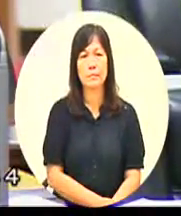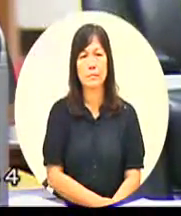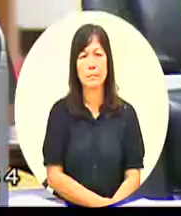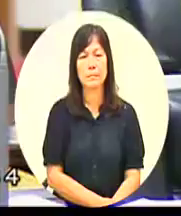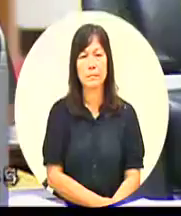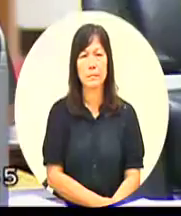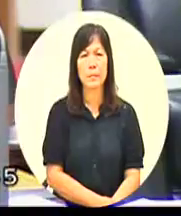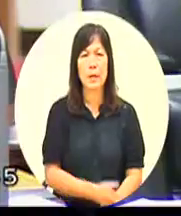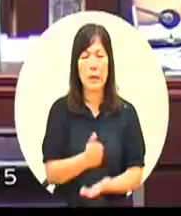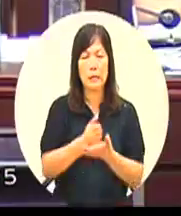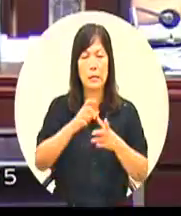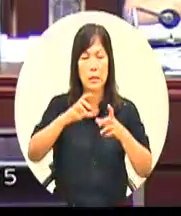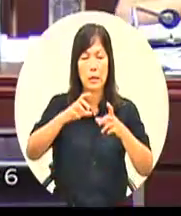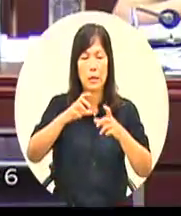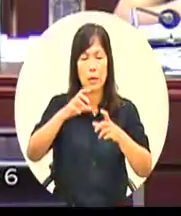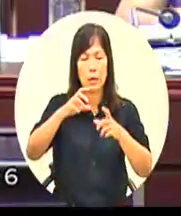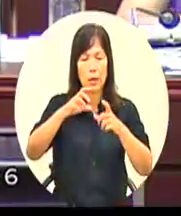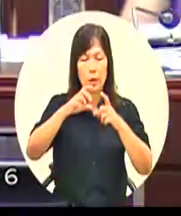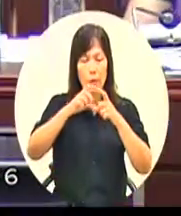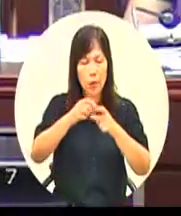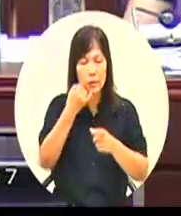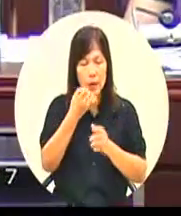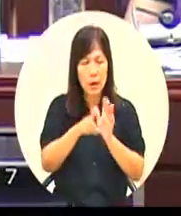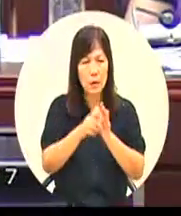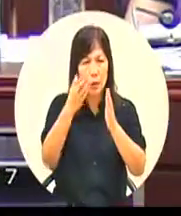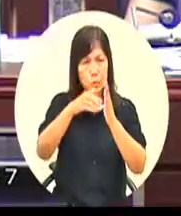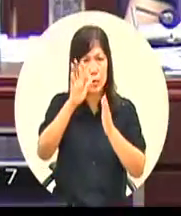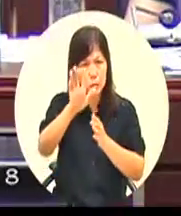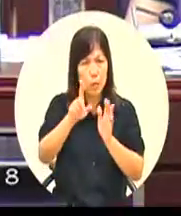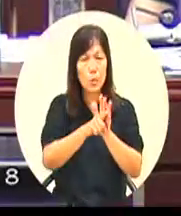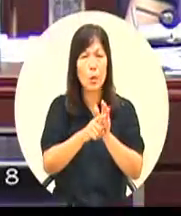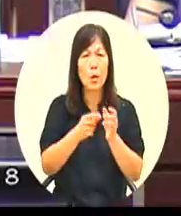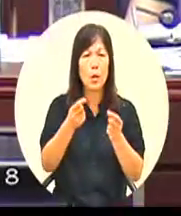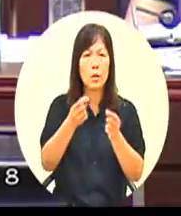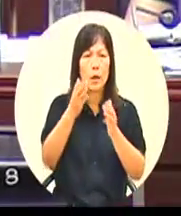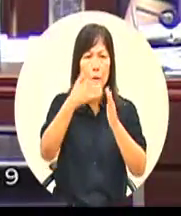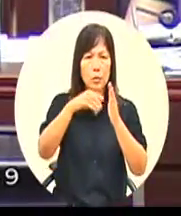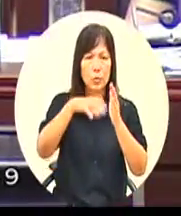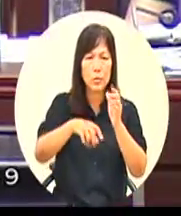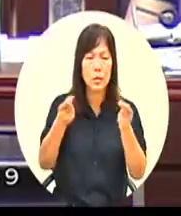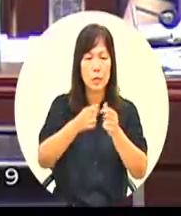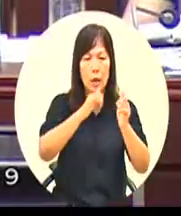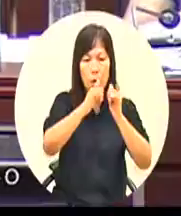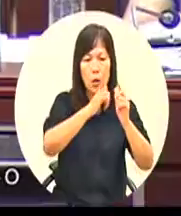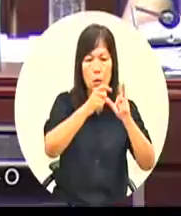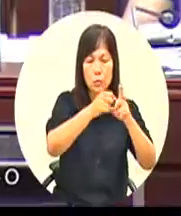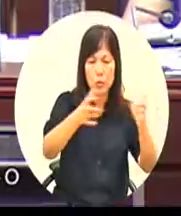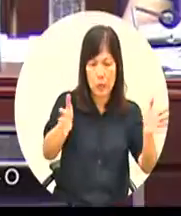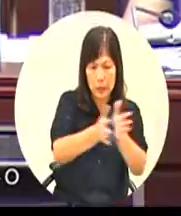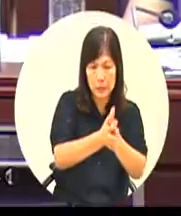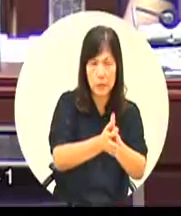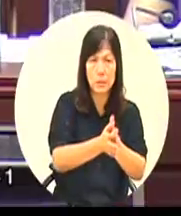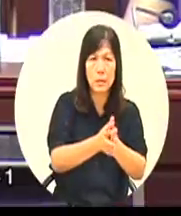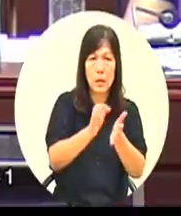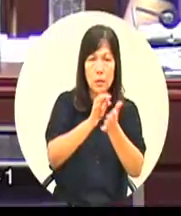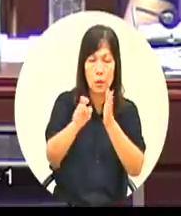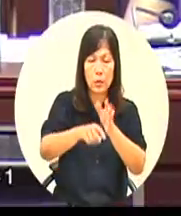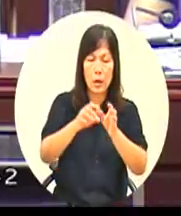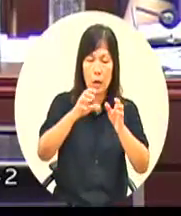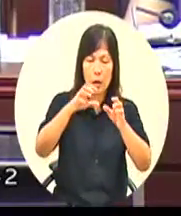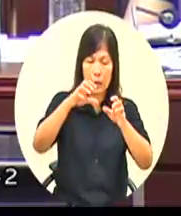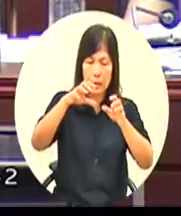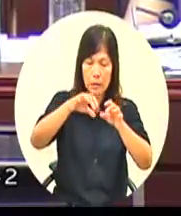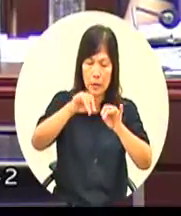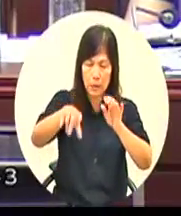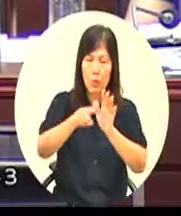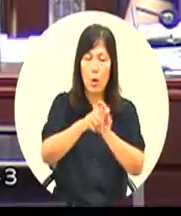以回答一下？这样子 许多学校都这么做了，因为其实学校就是跟社区共用它的空间，体育运动的设施